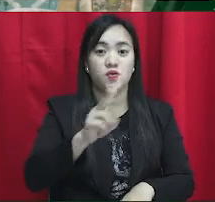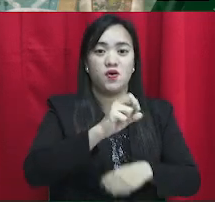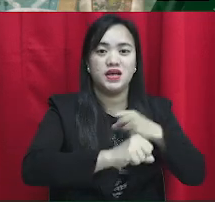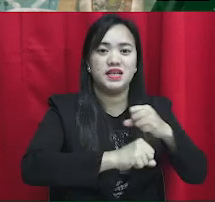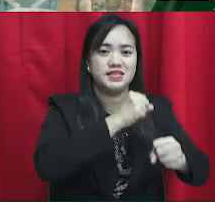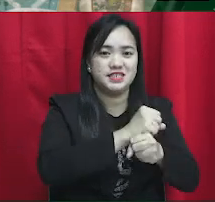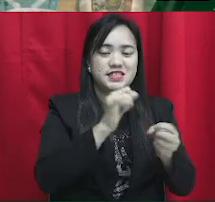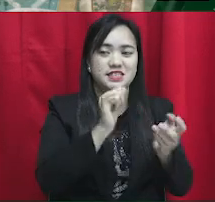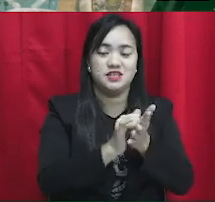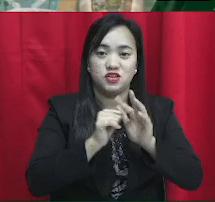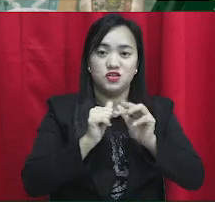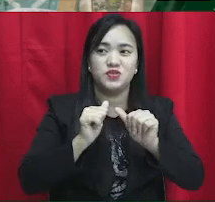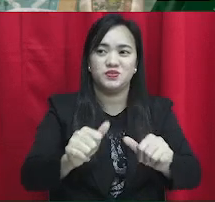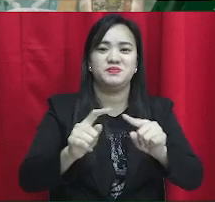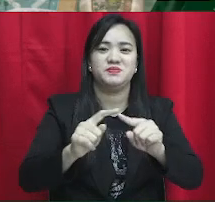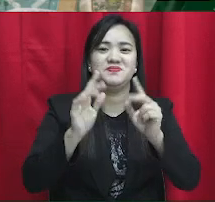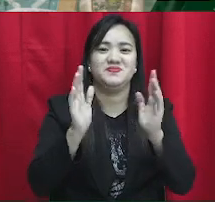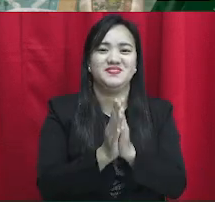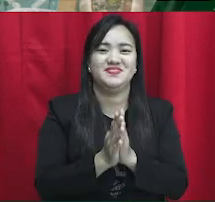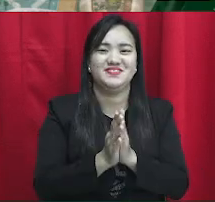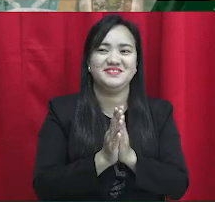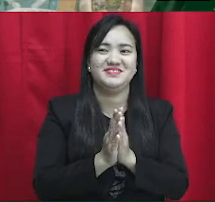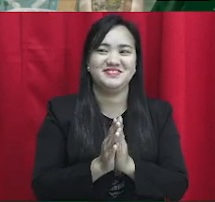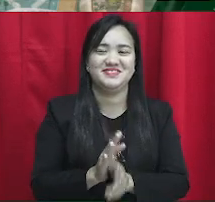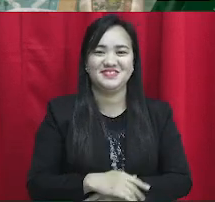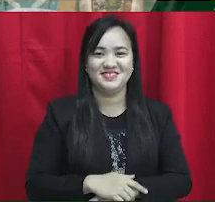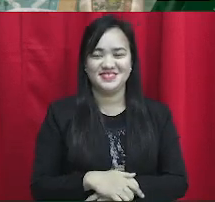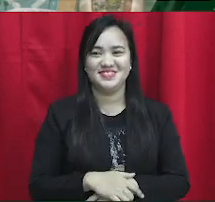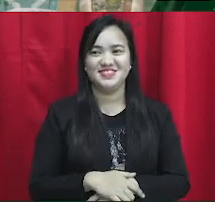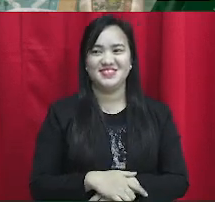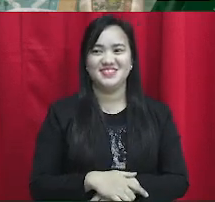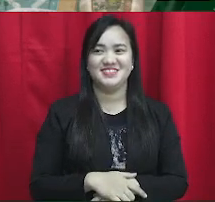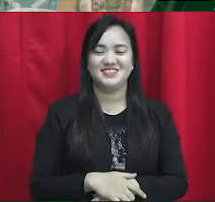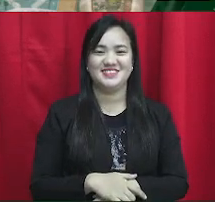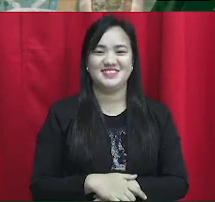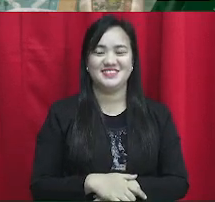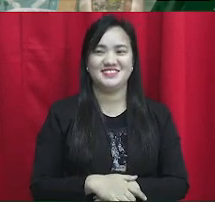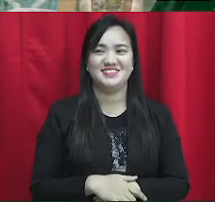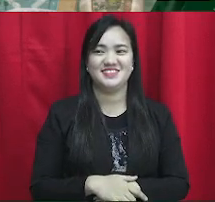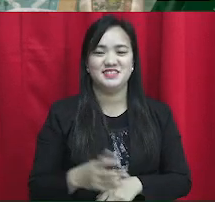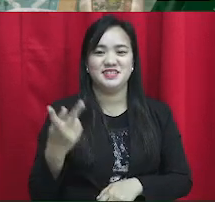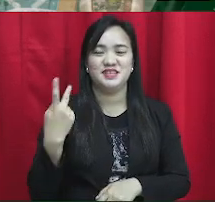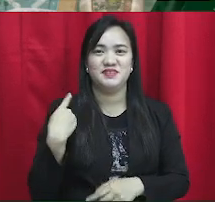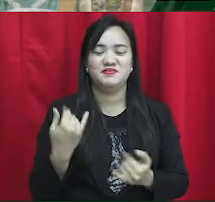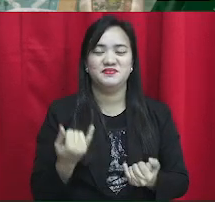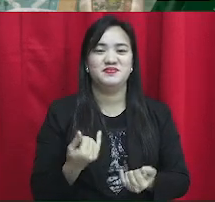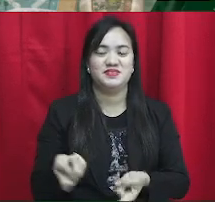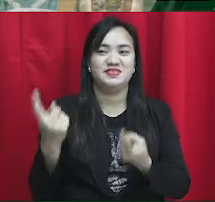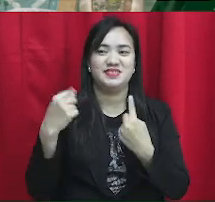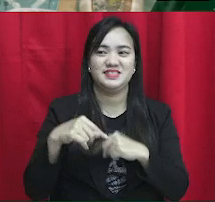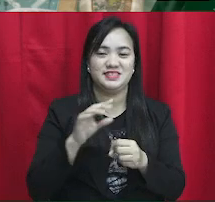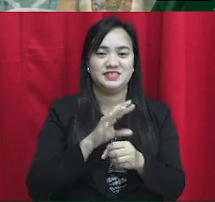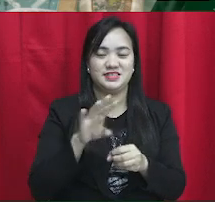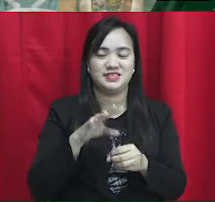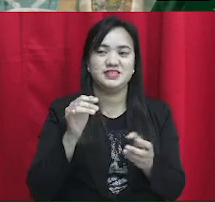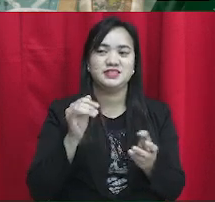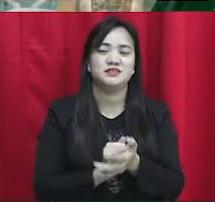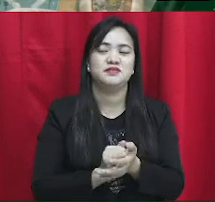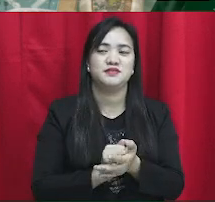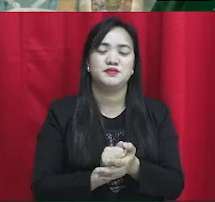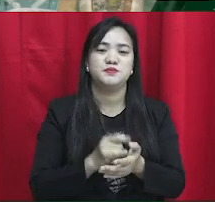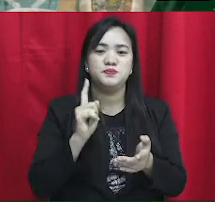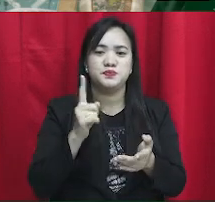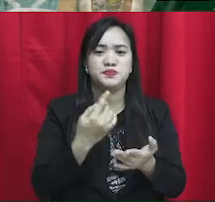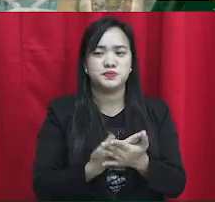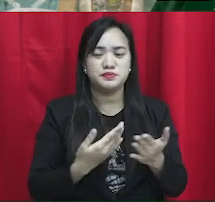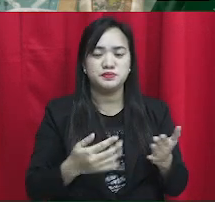gumabay. Hello, si Tard. Bekenemen. Bekenemen, may kaping darating. Yun nga lang yung sinabi